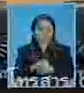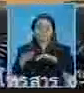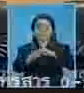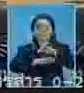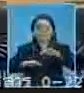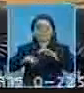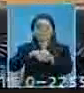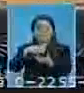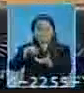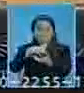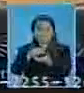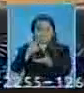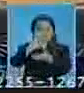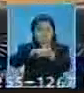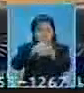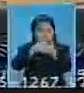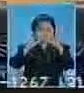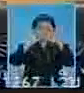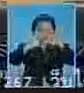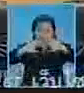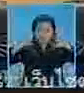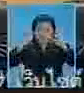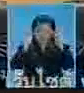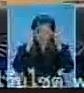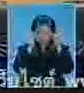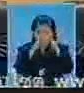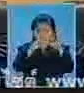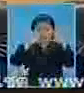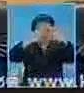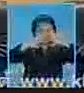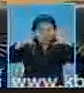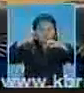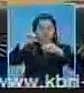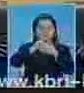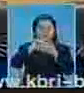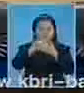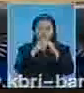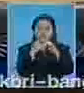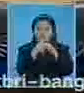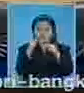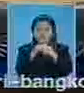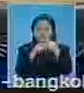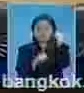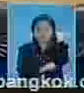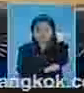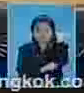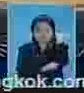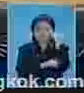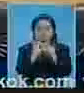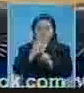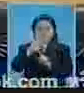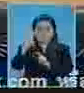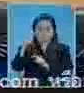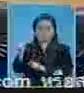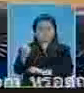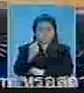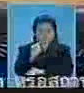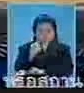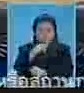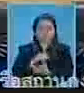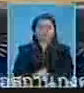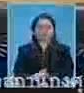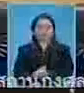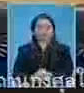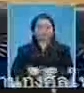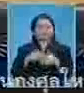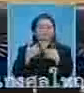ในส่วนของนโยบายของรัฐบาลและความตั้งใจของรัฐบาลในการแก้ไขปัญหาความยากจนประเด็นที่4ที่ท่านได้อภิปราย